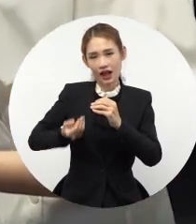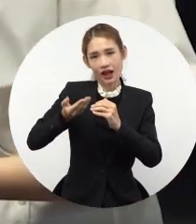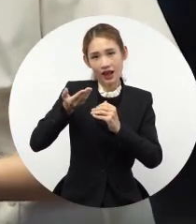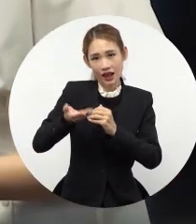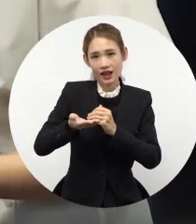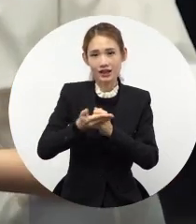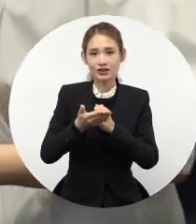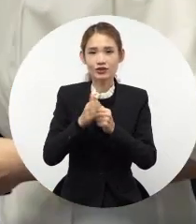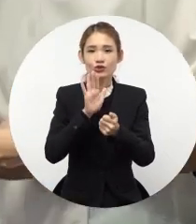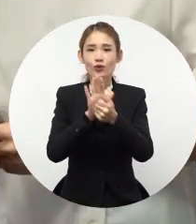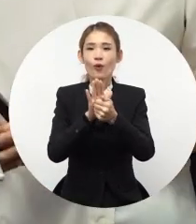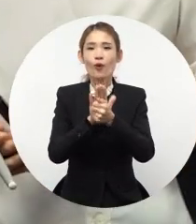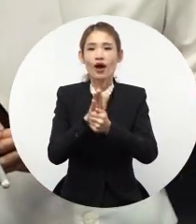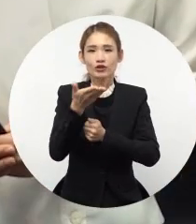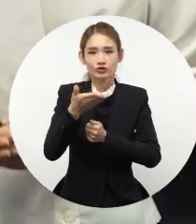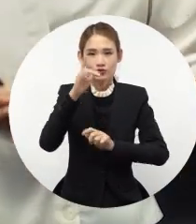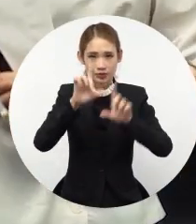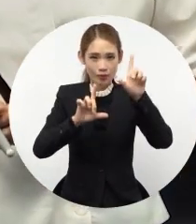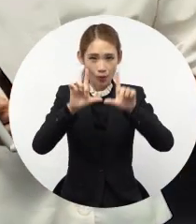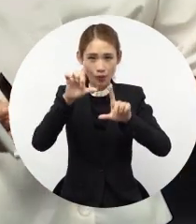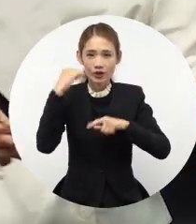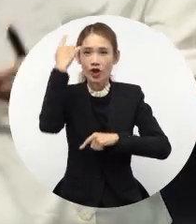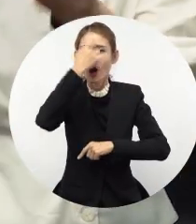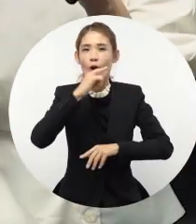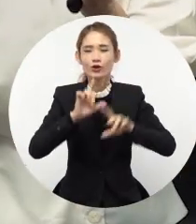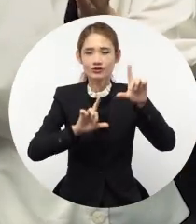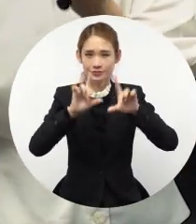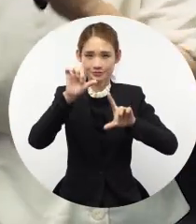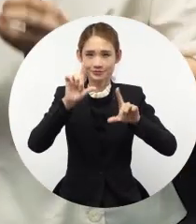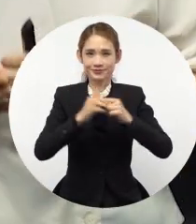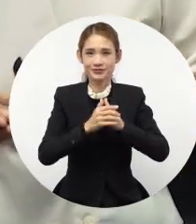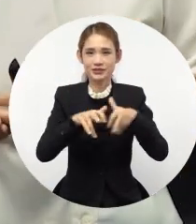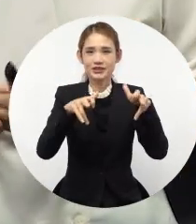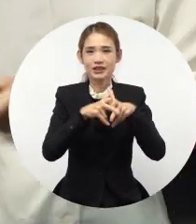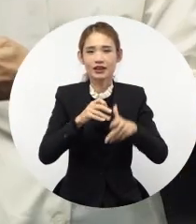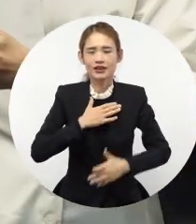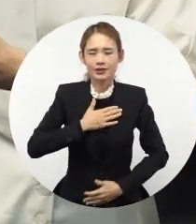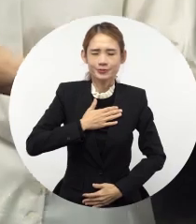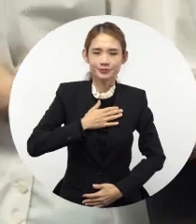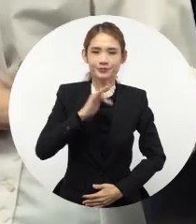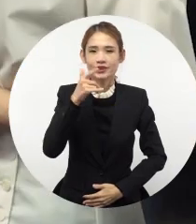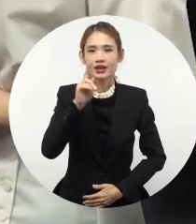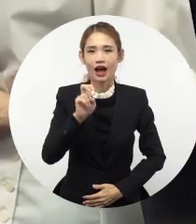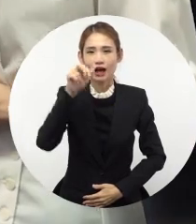하면서 도와주려고 하는 모습이에요. 이게 바로 장애 감수성입니다.